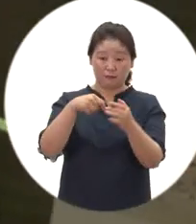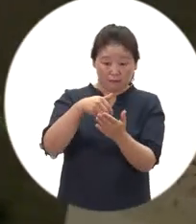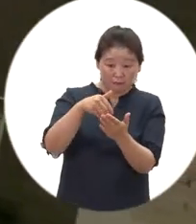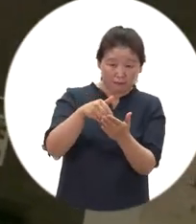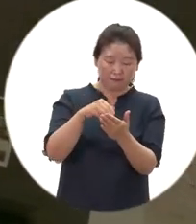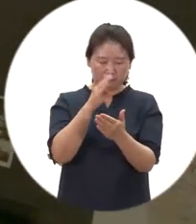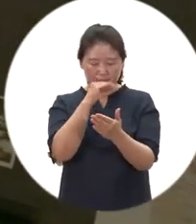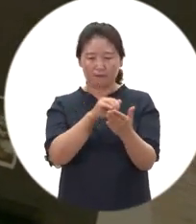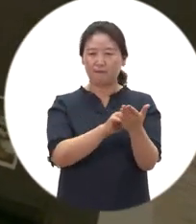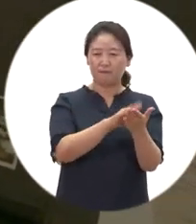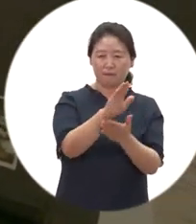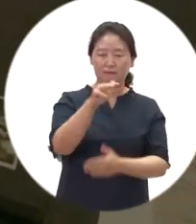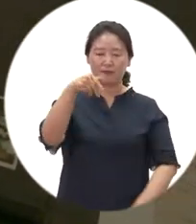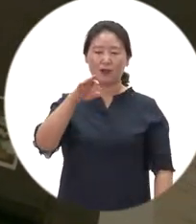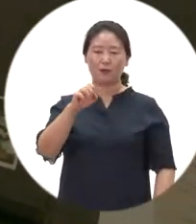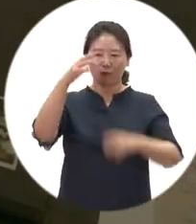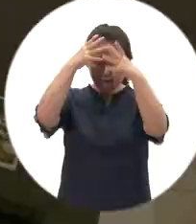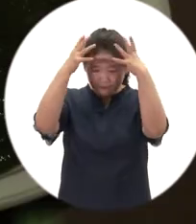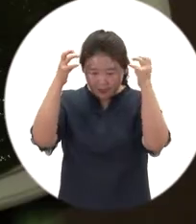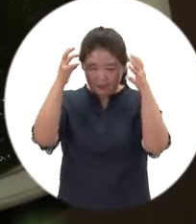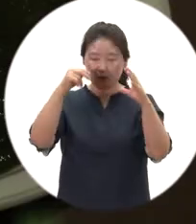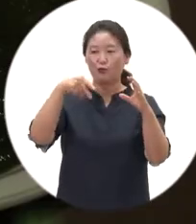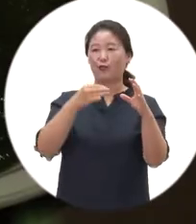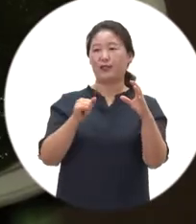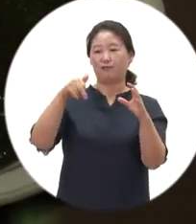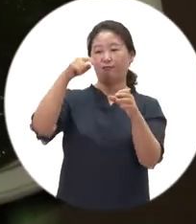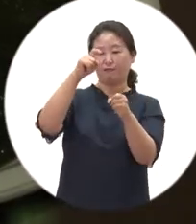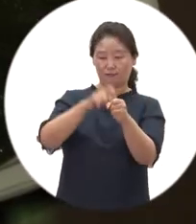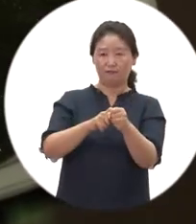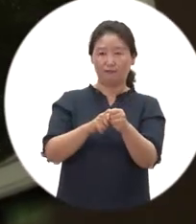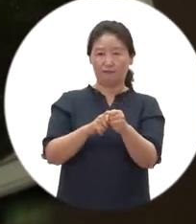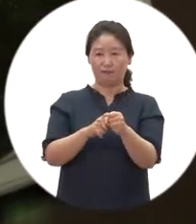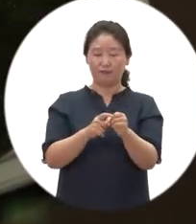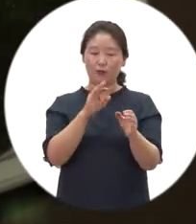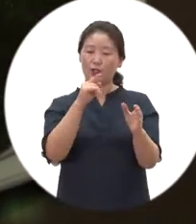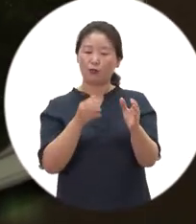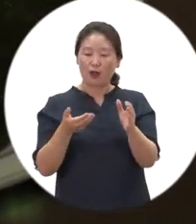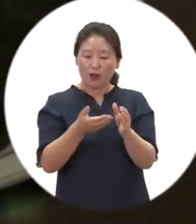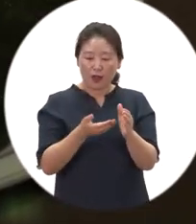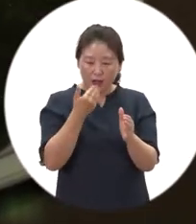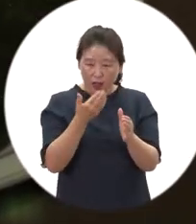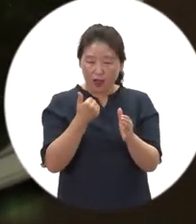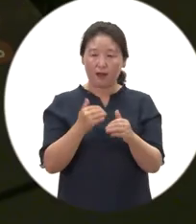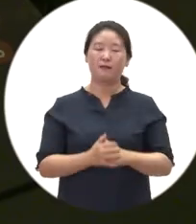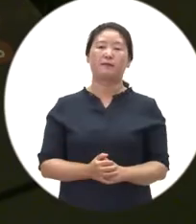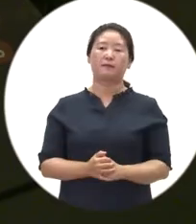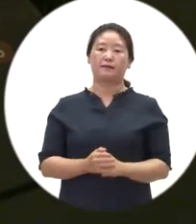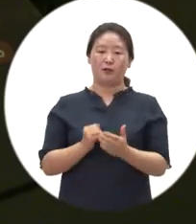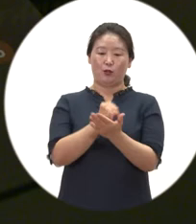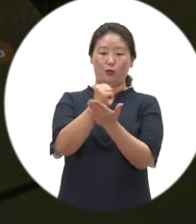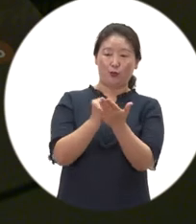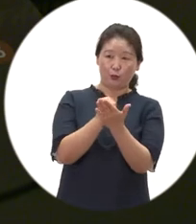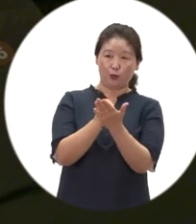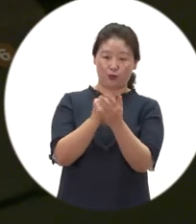나쁜 기운을 쫓고 창포물에 머리를 감거나 수리치떡과 앵두화채를 먹으며 더위를 이깁니다.